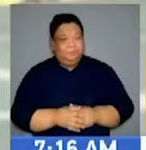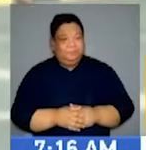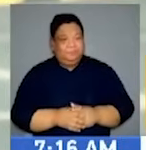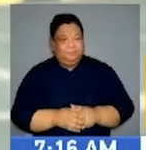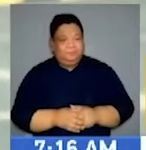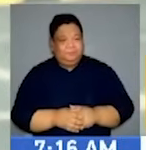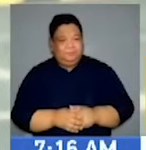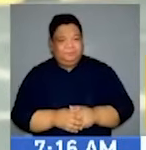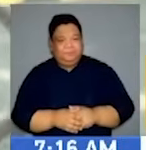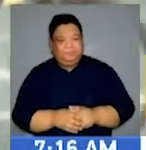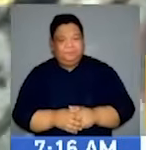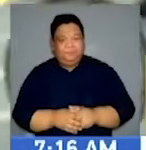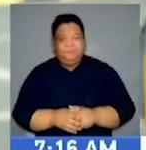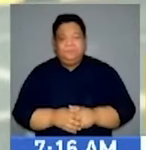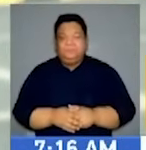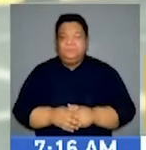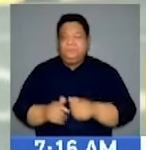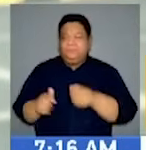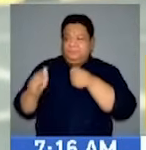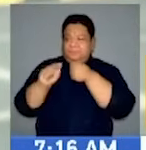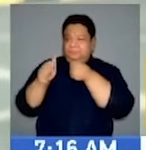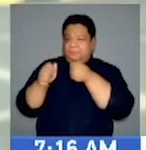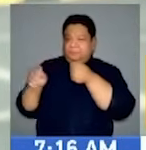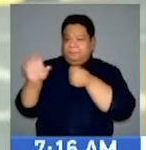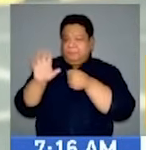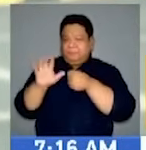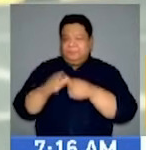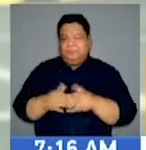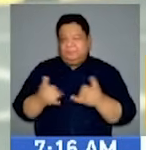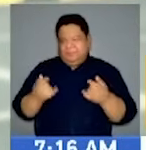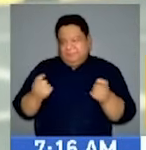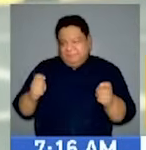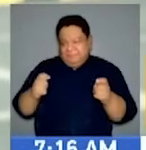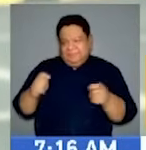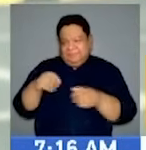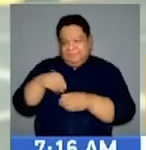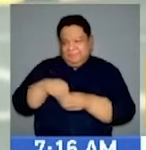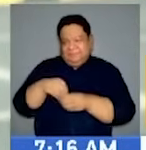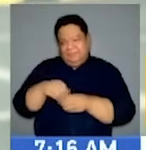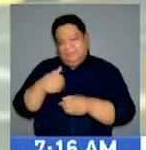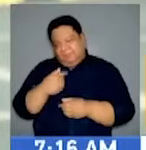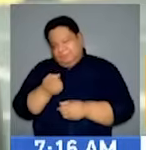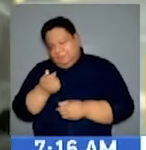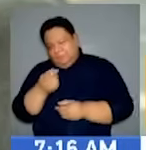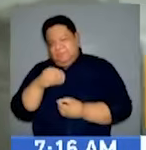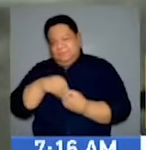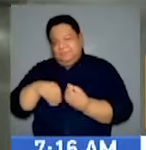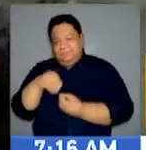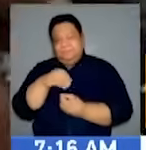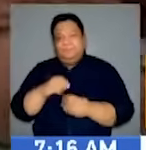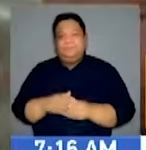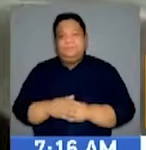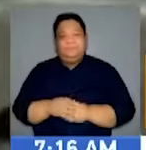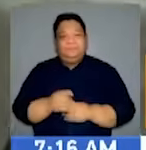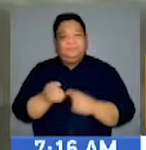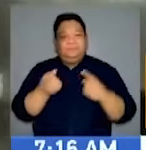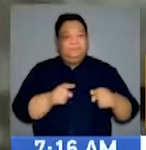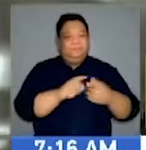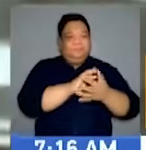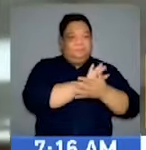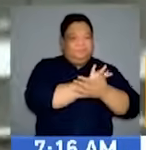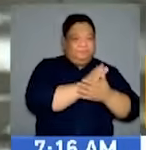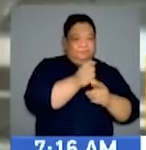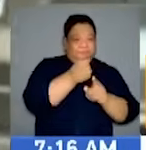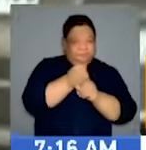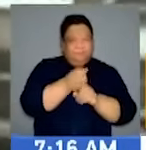Maris, good morning. Nako, sinisikap, no? May kaunti. No, ang yung COVID-19 pandemic, nagkaroon pa rin ng epekto sa